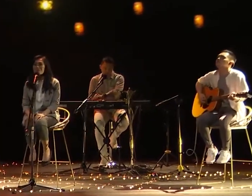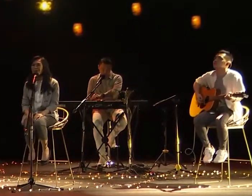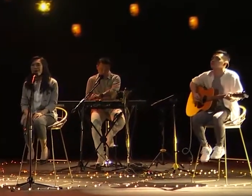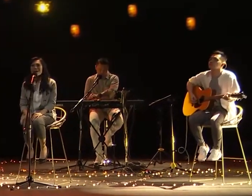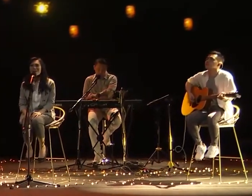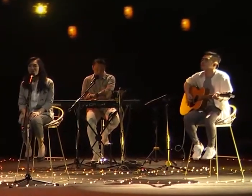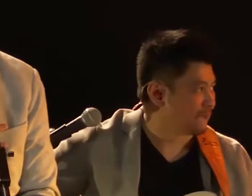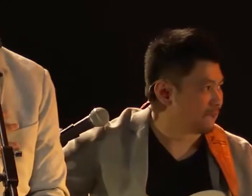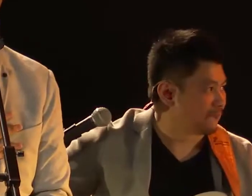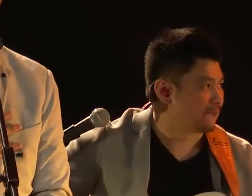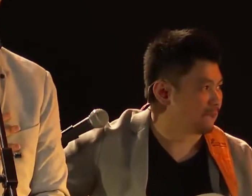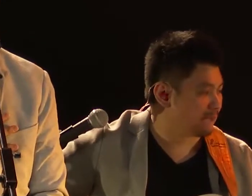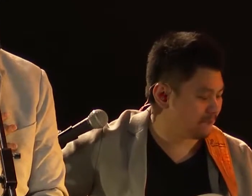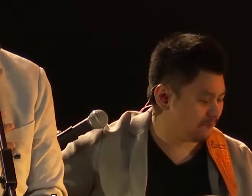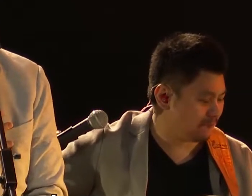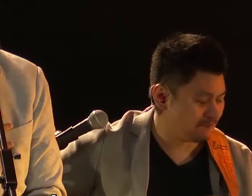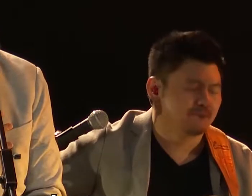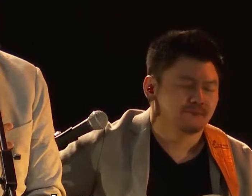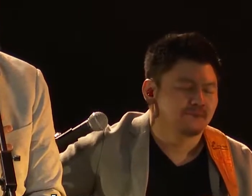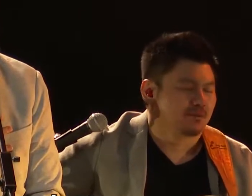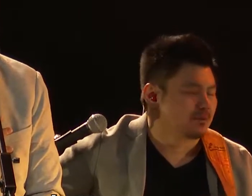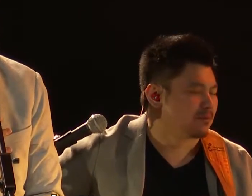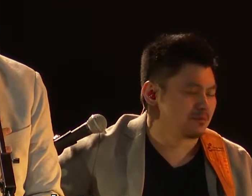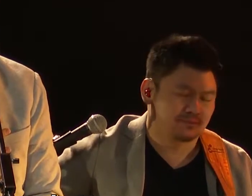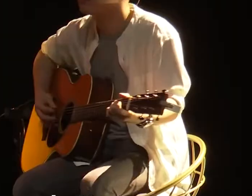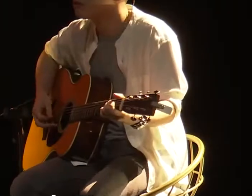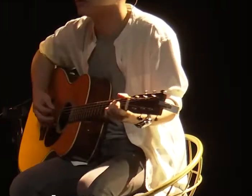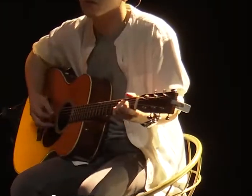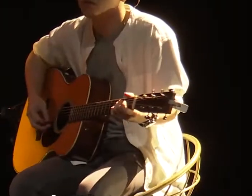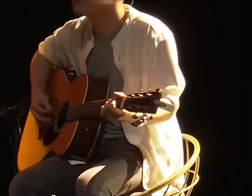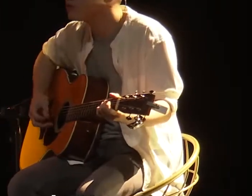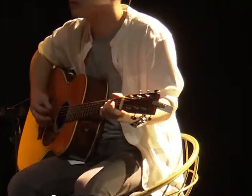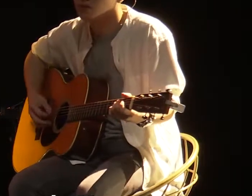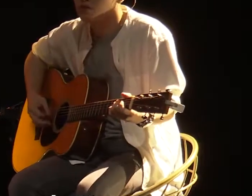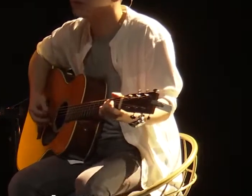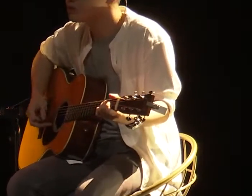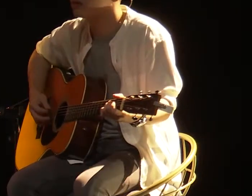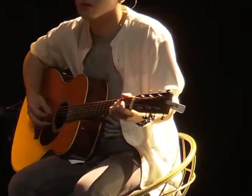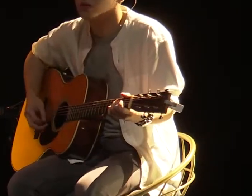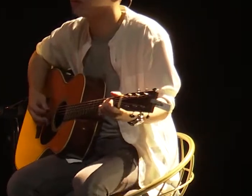Tiada pernah ku ragu, serahkan hidupku